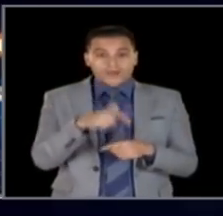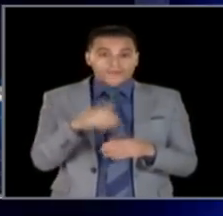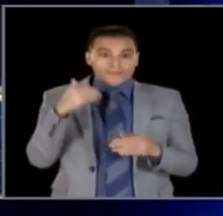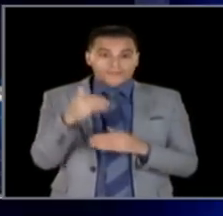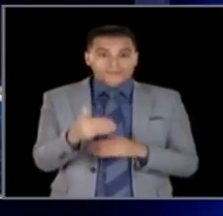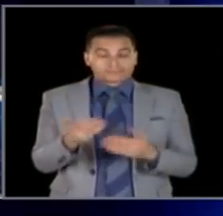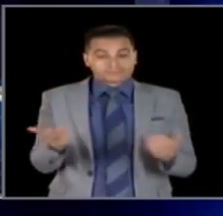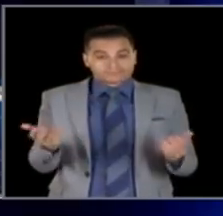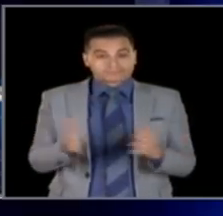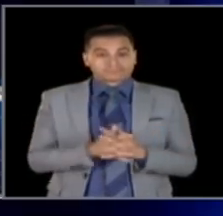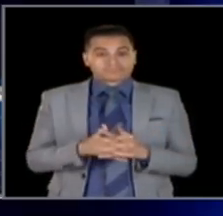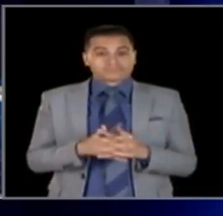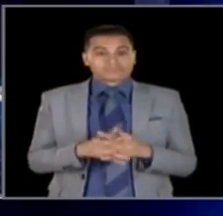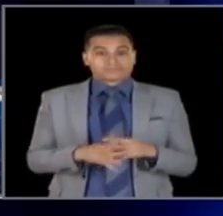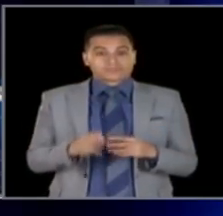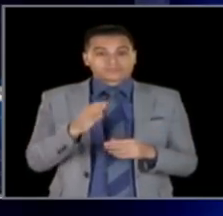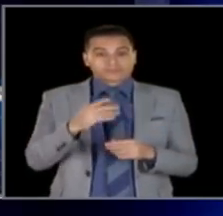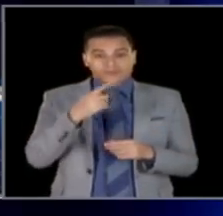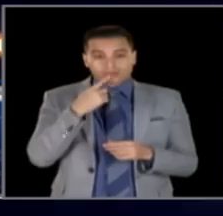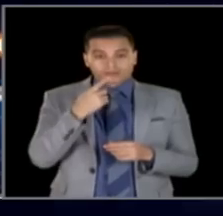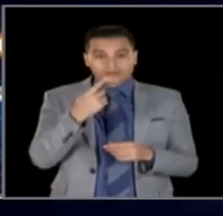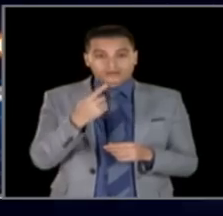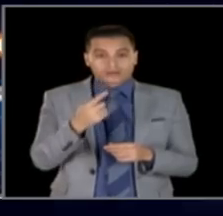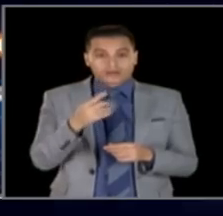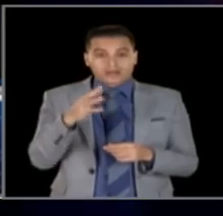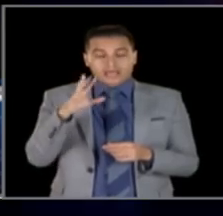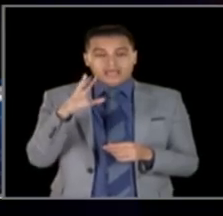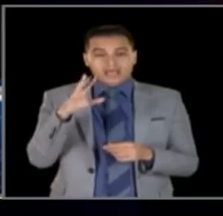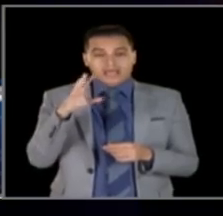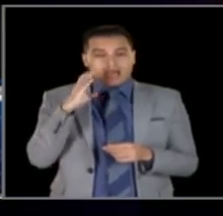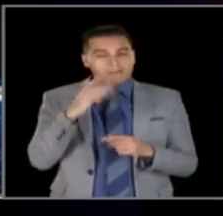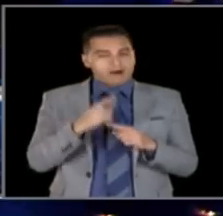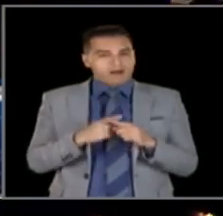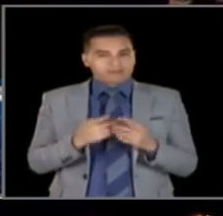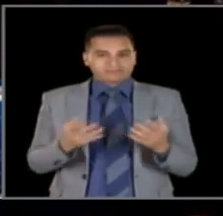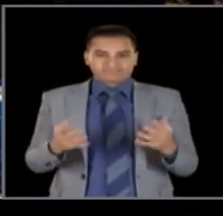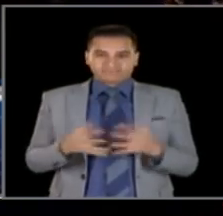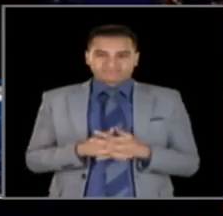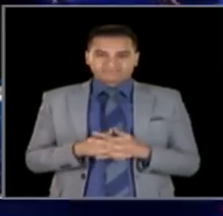تتناقشوا فيه. إجابتك كلمنجارو. إجابة خاطئة.